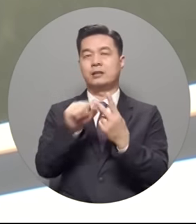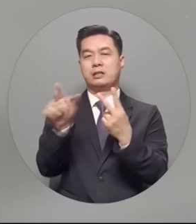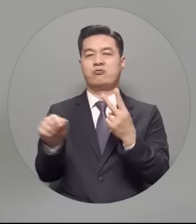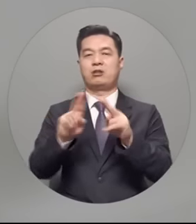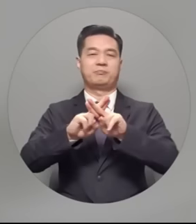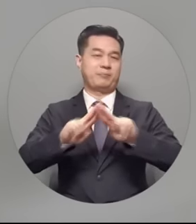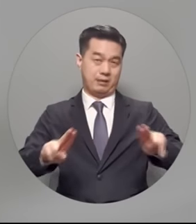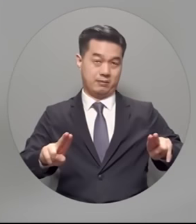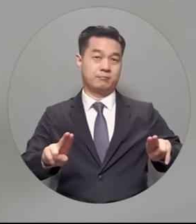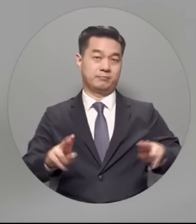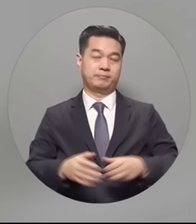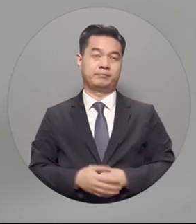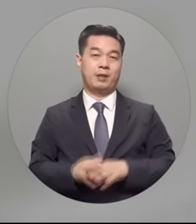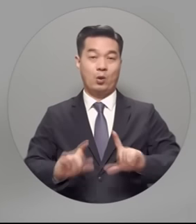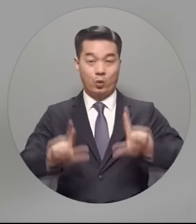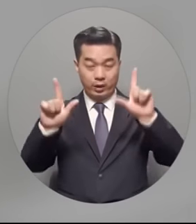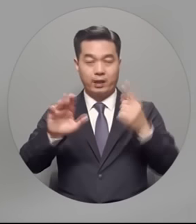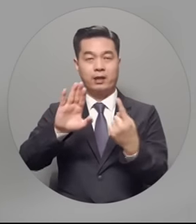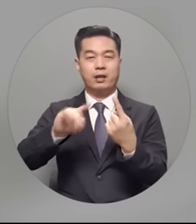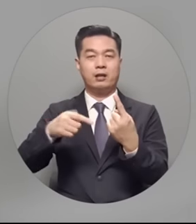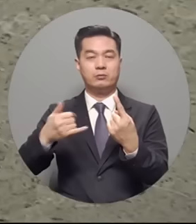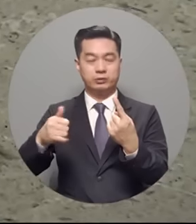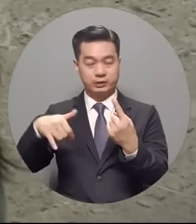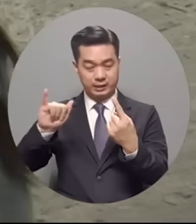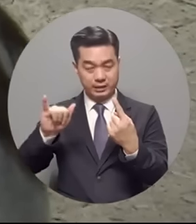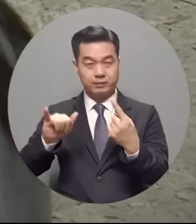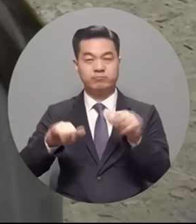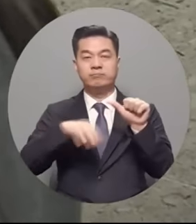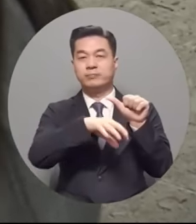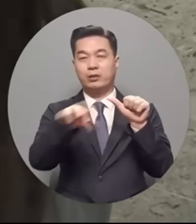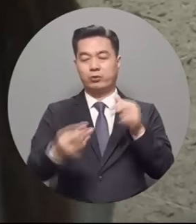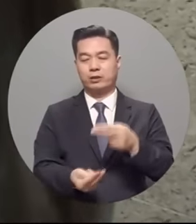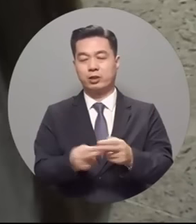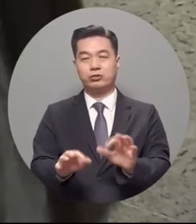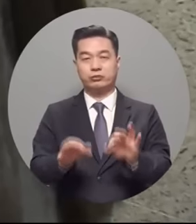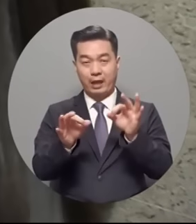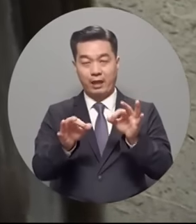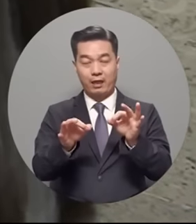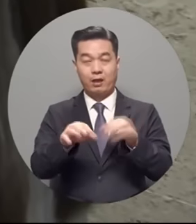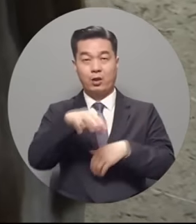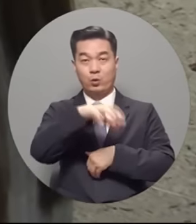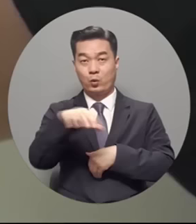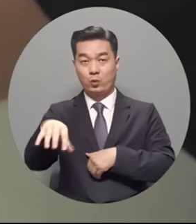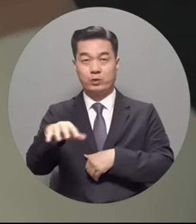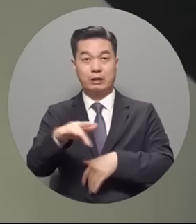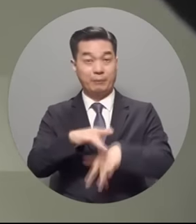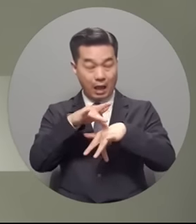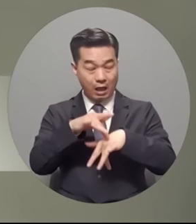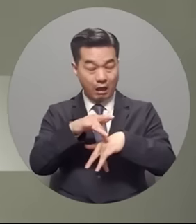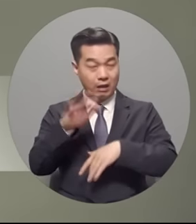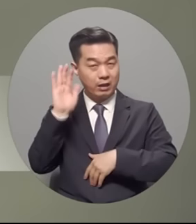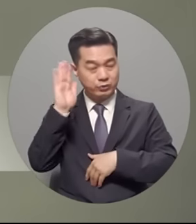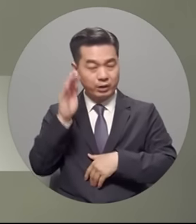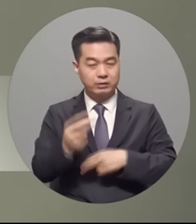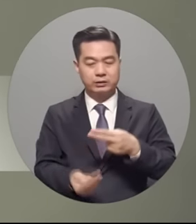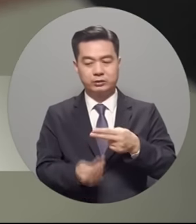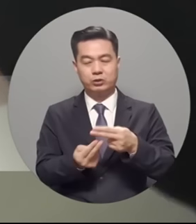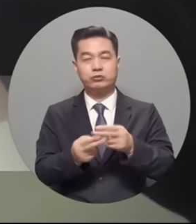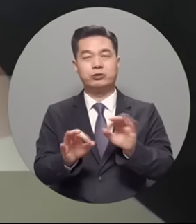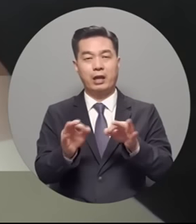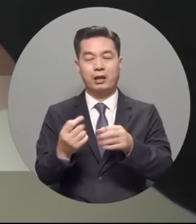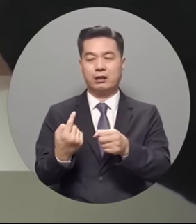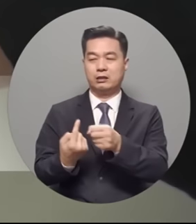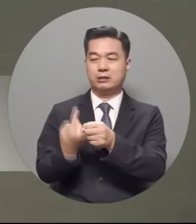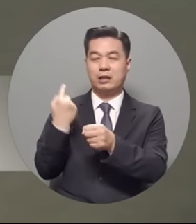폐점했습니다. 올해 1분기에만 이렇게 5개의 저축은행 점포가 사라졌습니다. 최근 저축은행들은 지난해 5천억